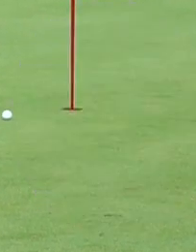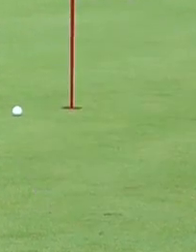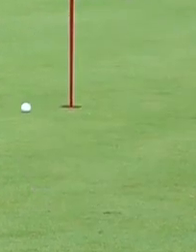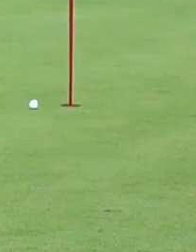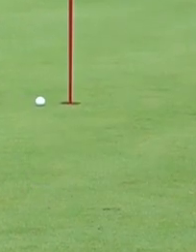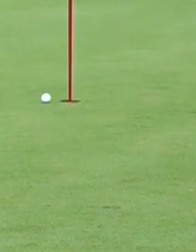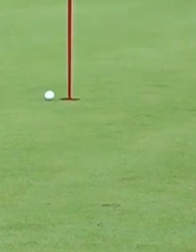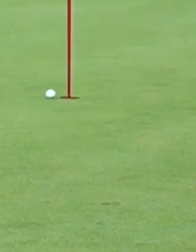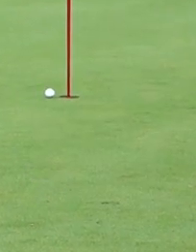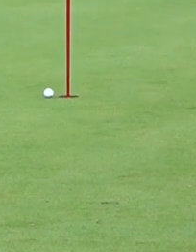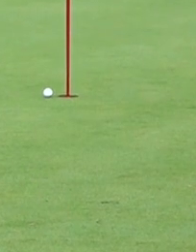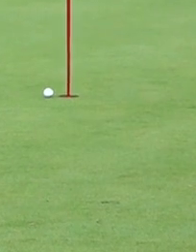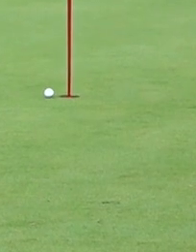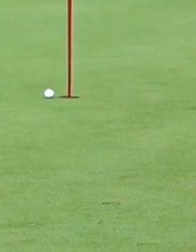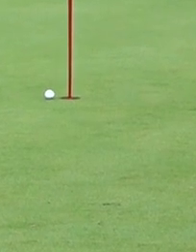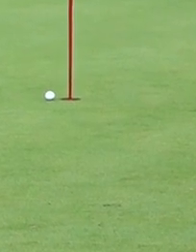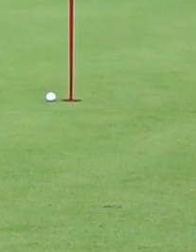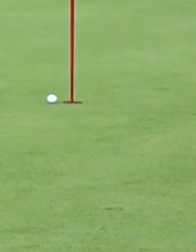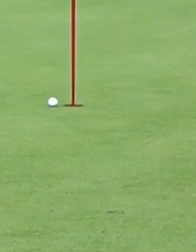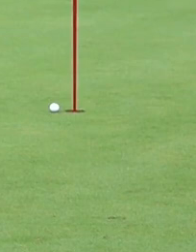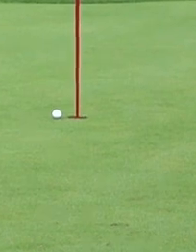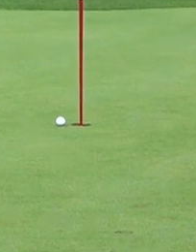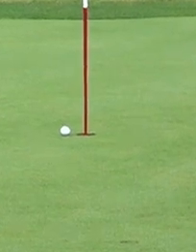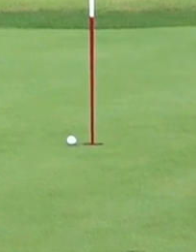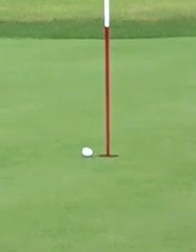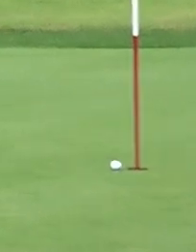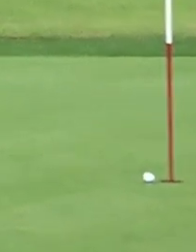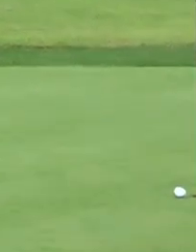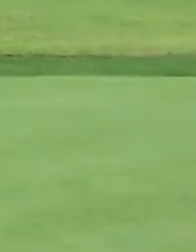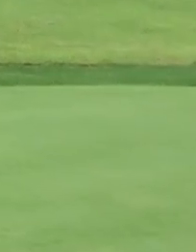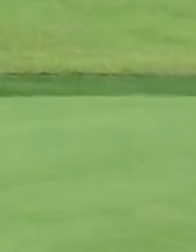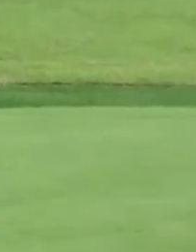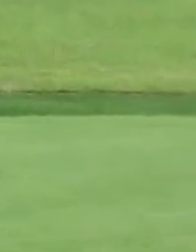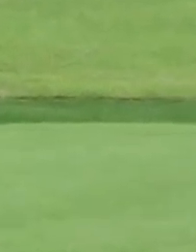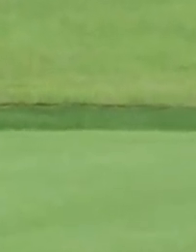됐다, 됐다, 버디. 됐다, 됐다, 됐다. 와, 와. 와.